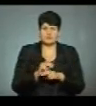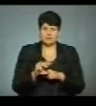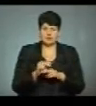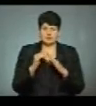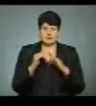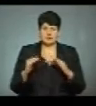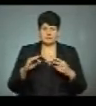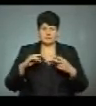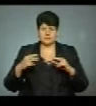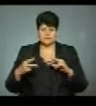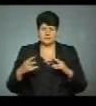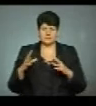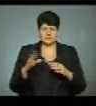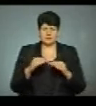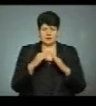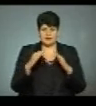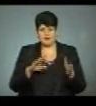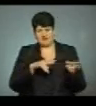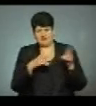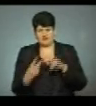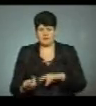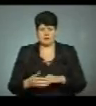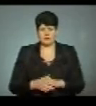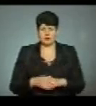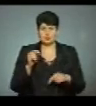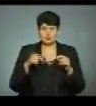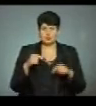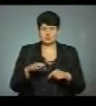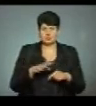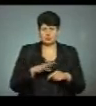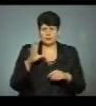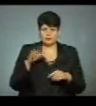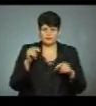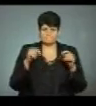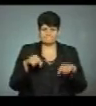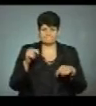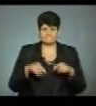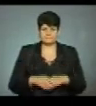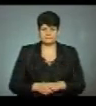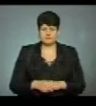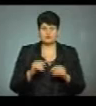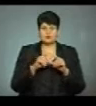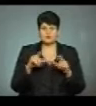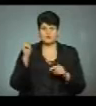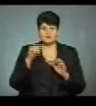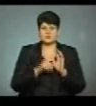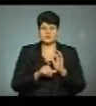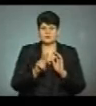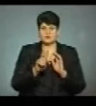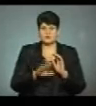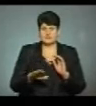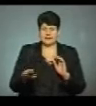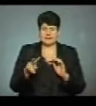перекрили. І воно все, суцільний дах впав на низ. І от дощ був, вже все донизу тече. У школі навчається 62